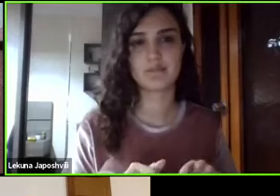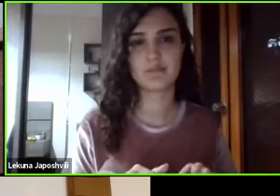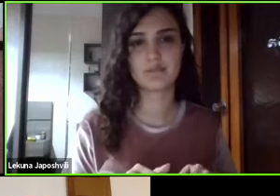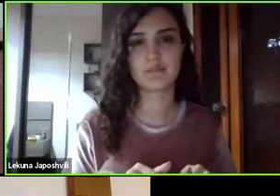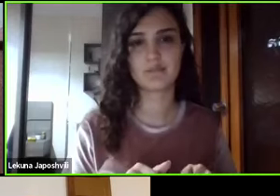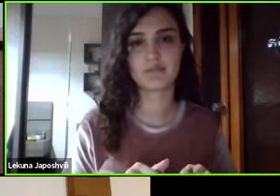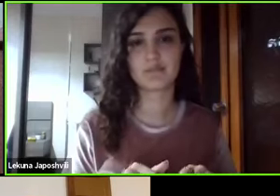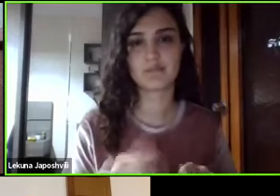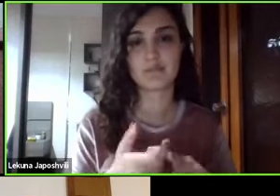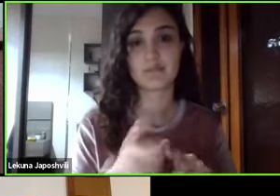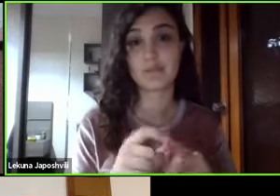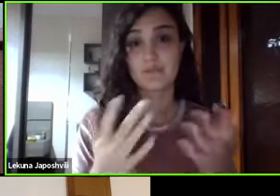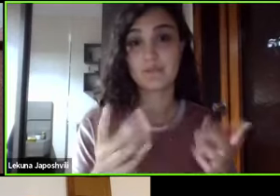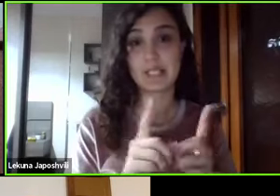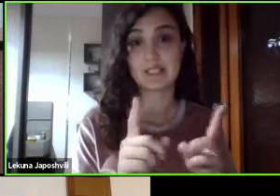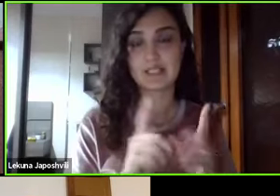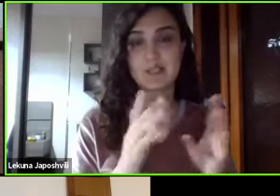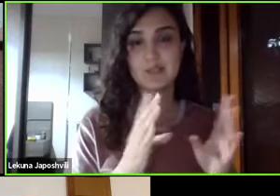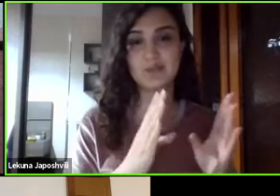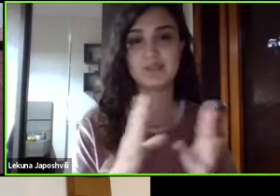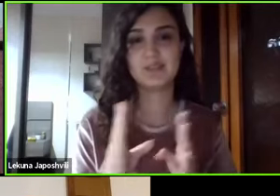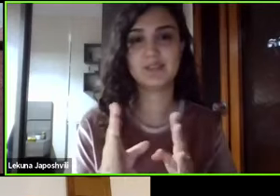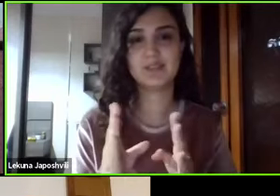ძალიან რუტინა სადაც